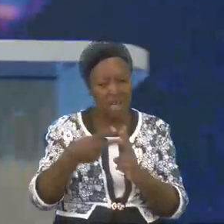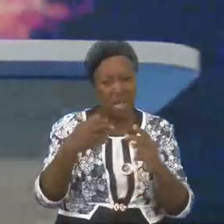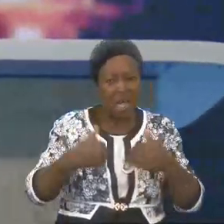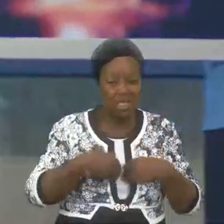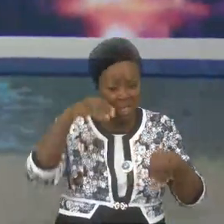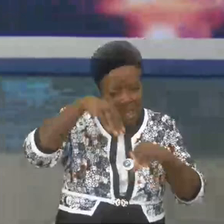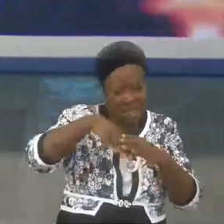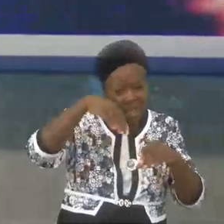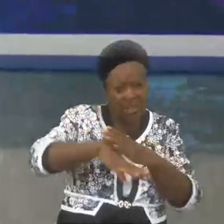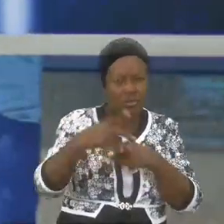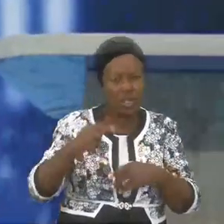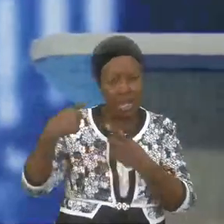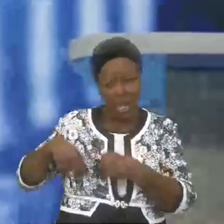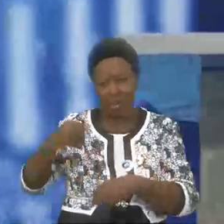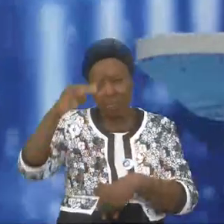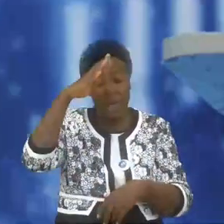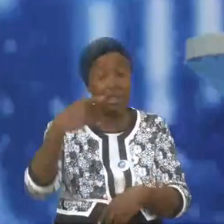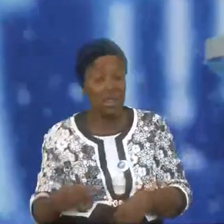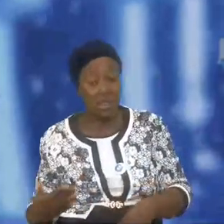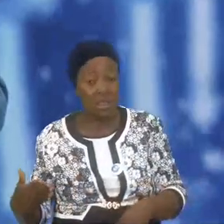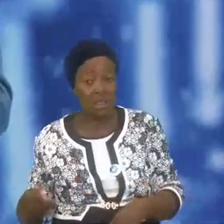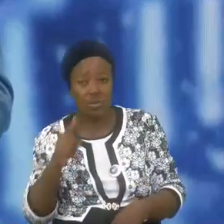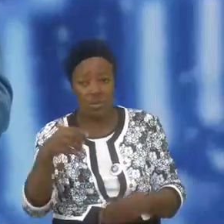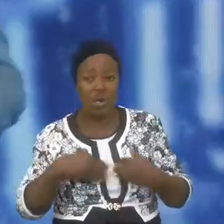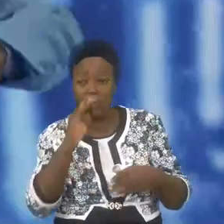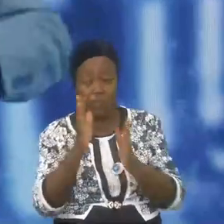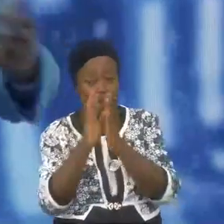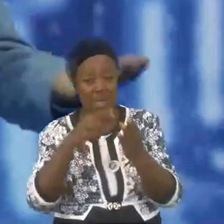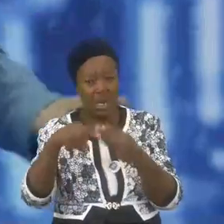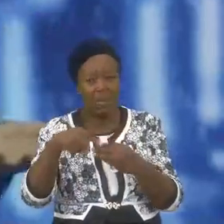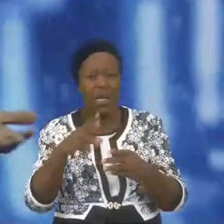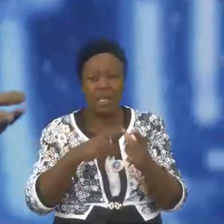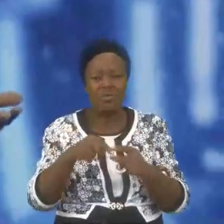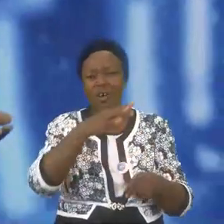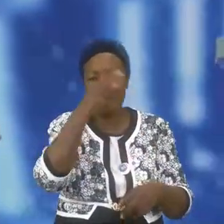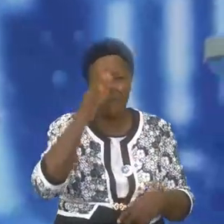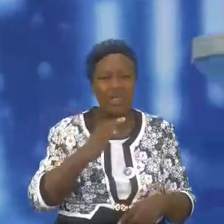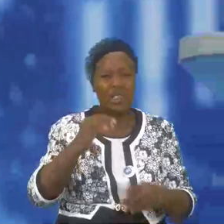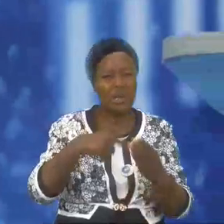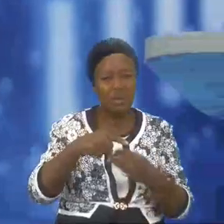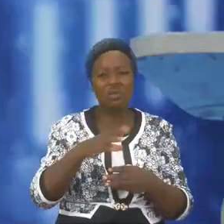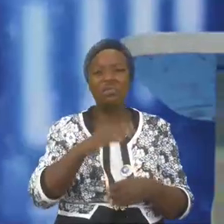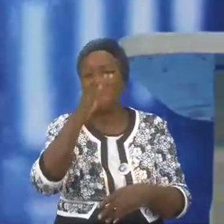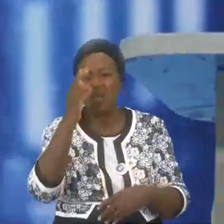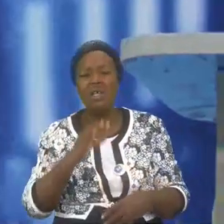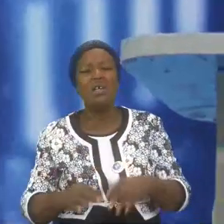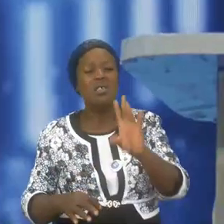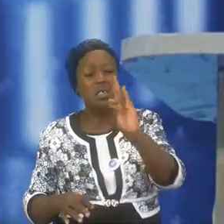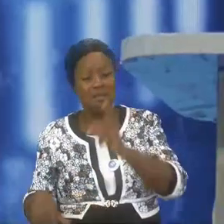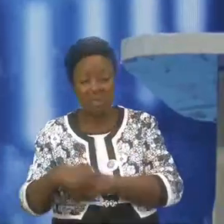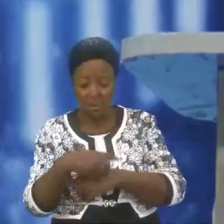n'est point monté au cœur de l'homme. Des choses pour lesquelles tu priais, pour lesquelles tu jeûnais, tu as jeûné 7